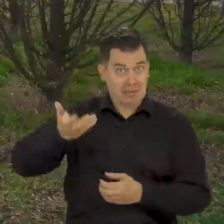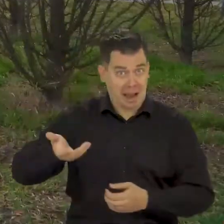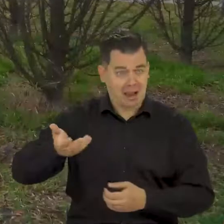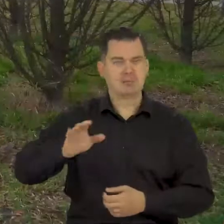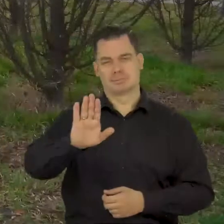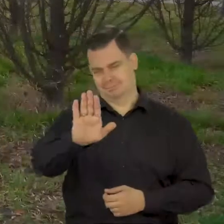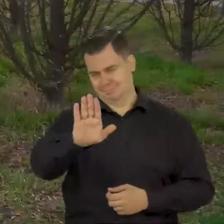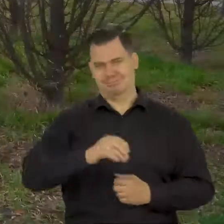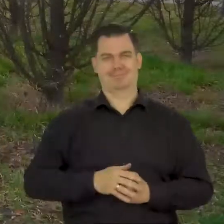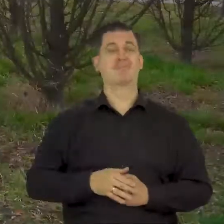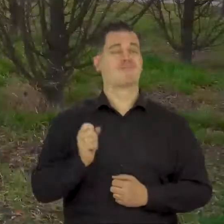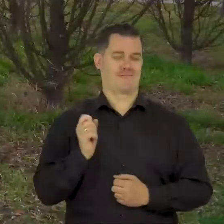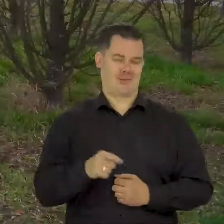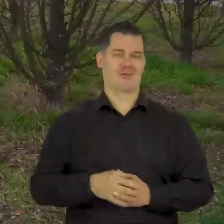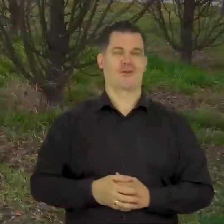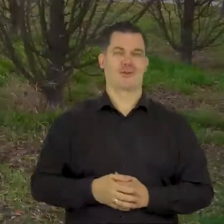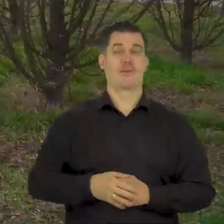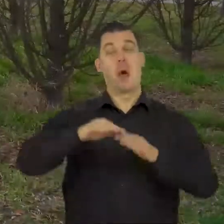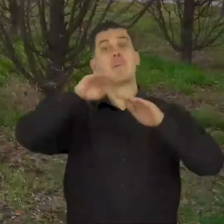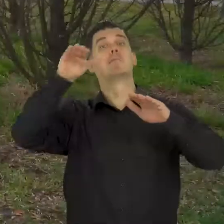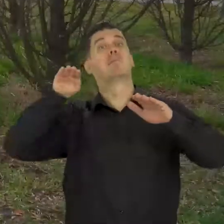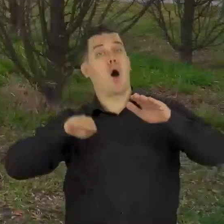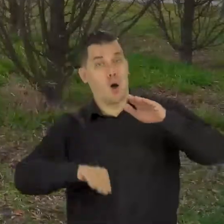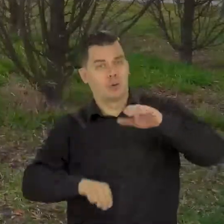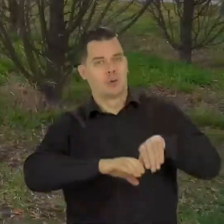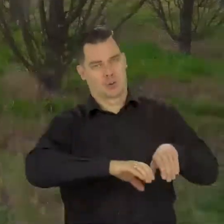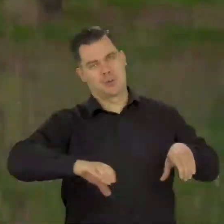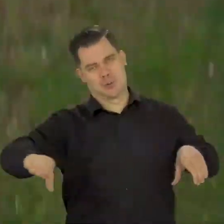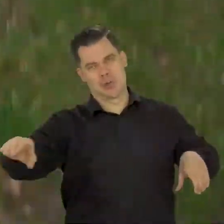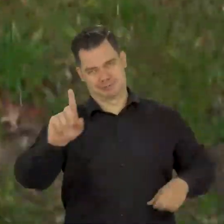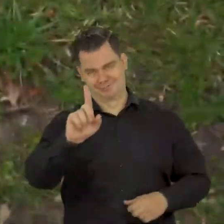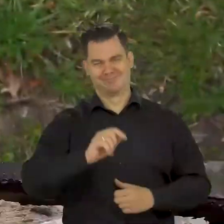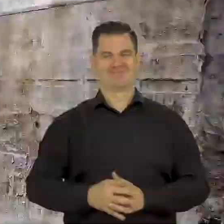rury? Jest! Kilka metrów pod moimi stopami.